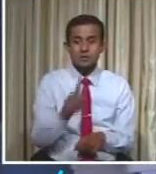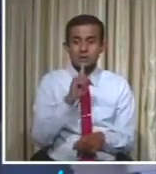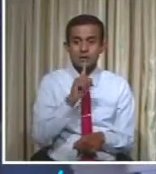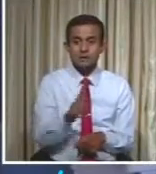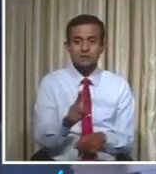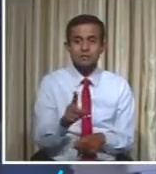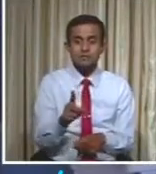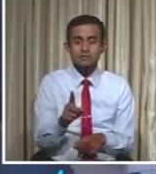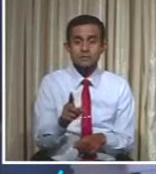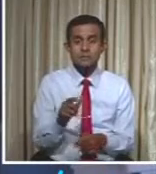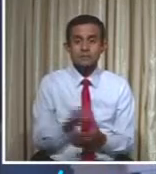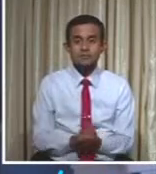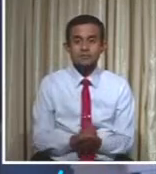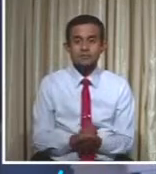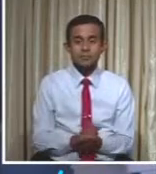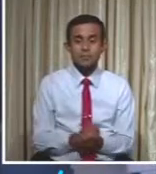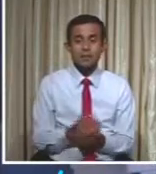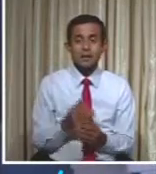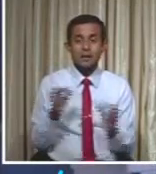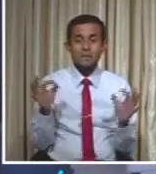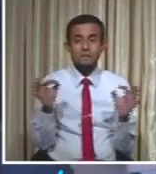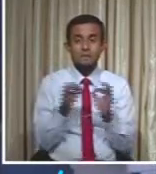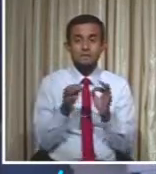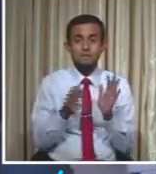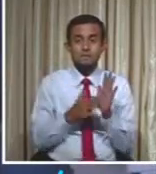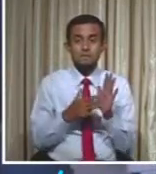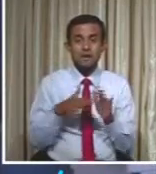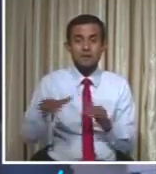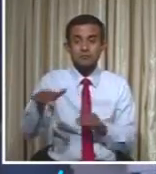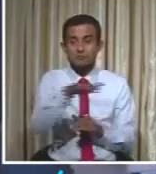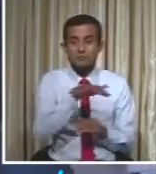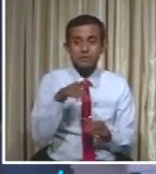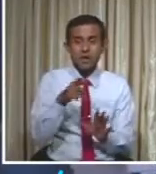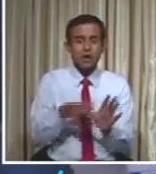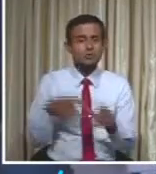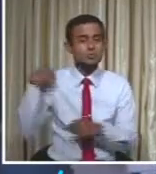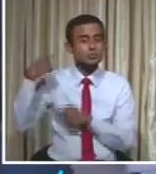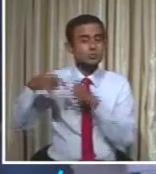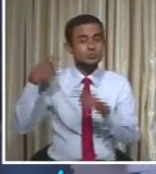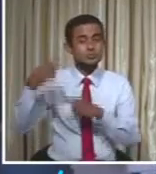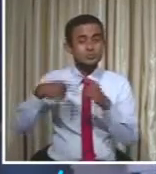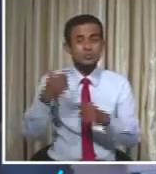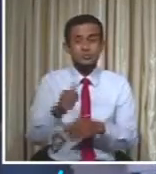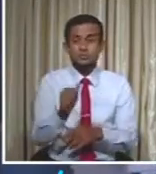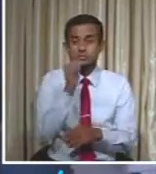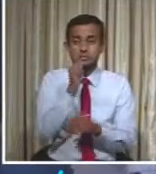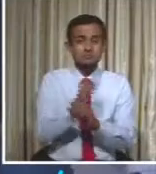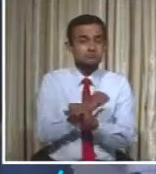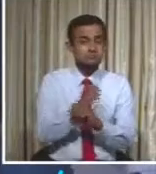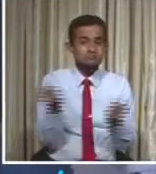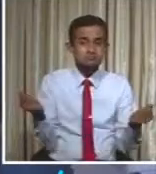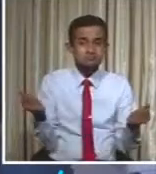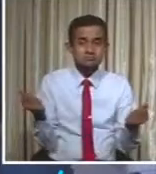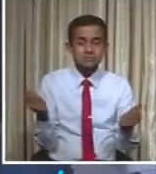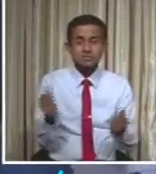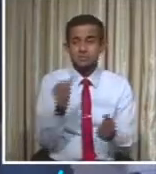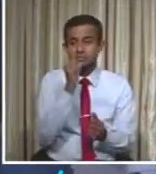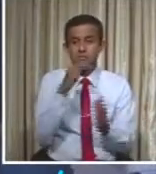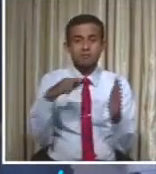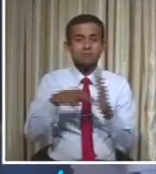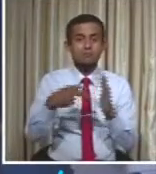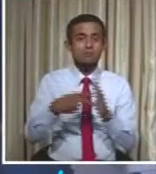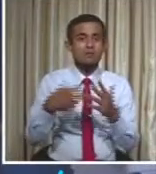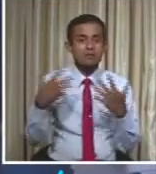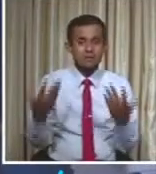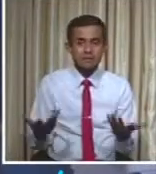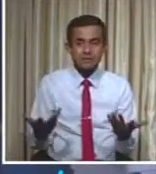කරනවා විශේෂයෙන්ම මණ්ඩාවල ප්‍රදේශයේ ජනතාව අවුරුදු ගාණක් තිස්සේ වතුර නැතු ඉන්නවා කිසිඳ ජල ව්‍යාපෘතියක් ක්‍රියාත්මක වෙලා